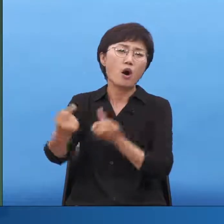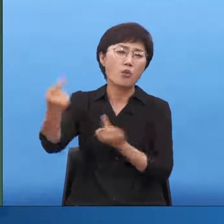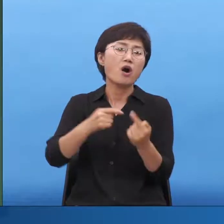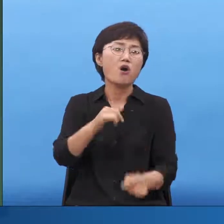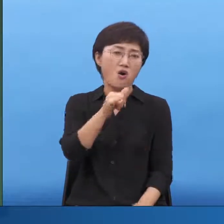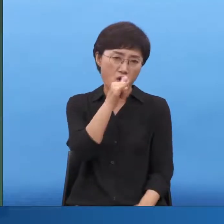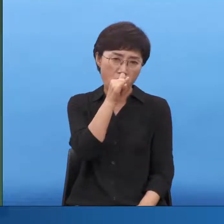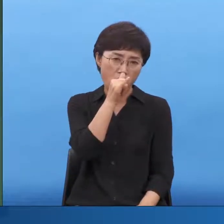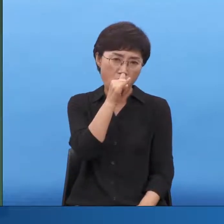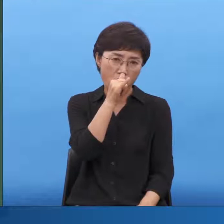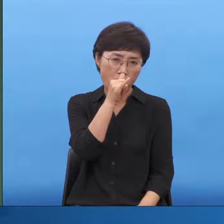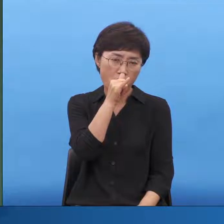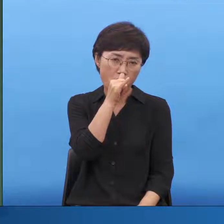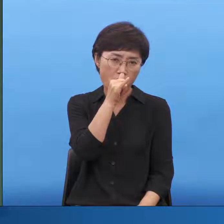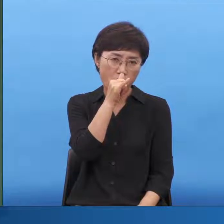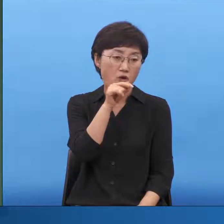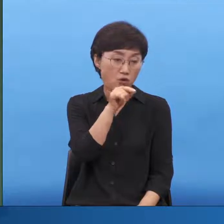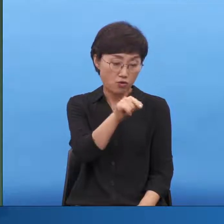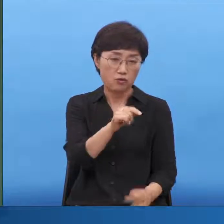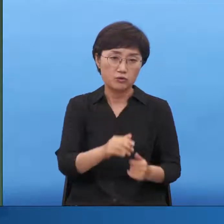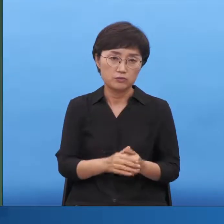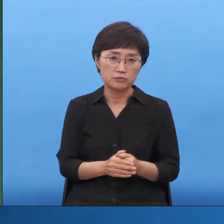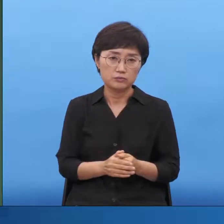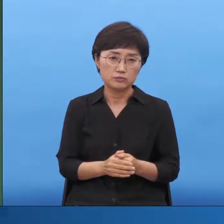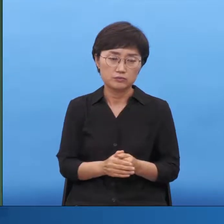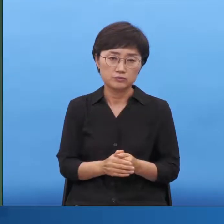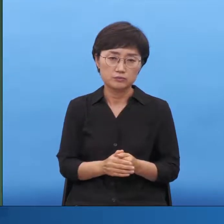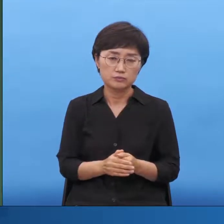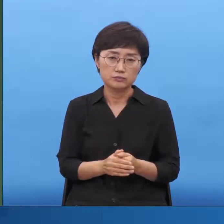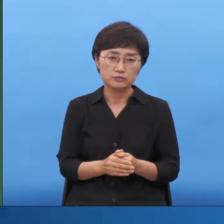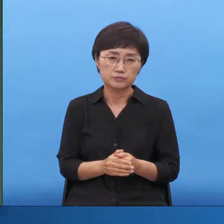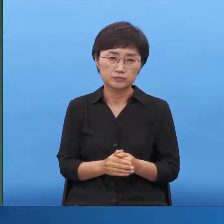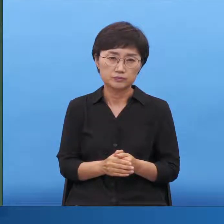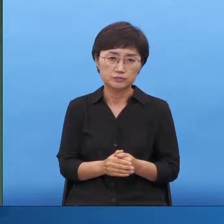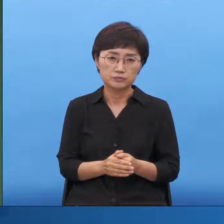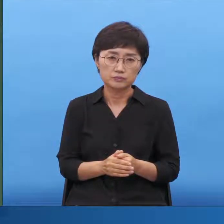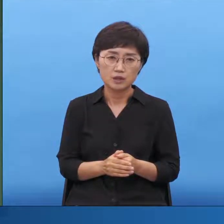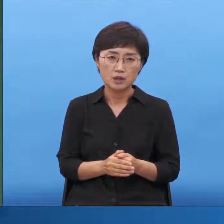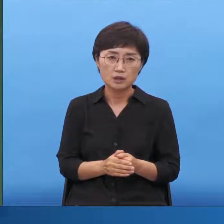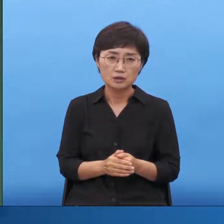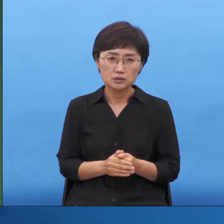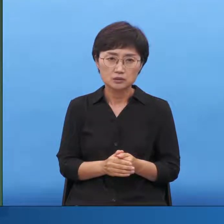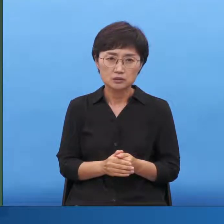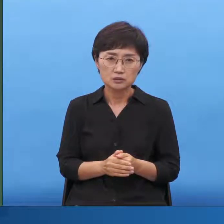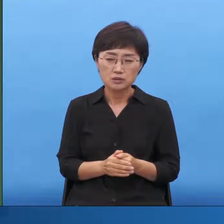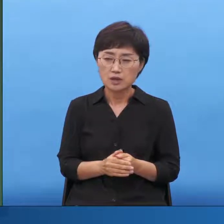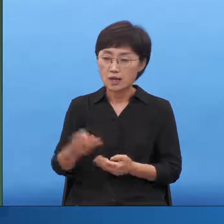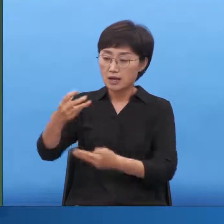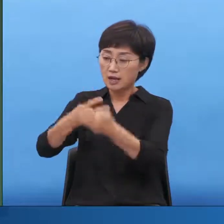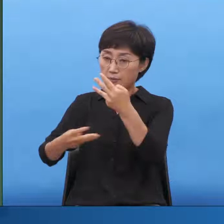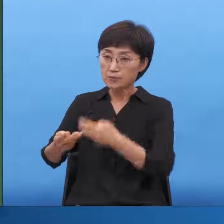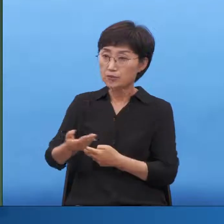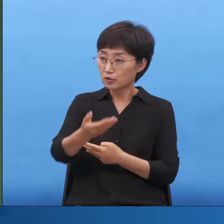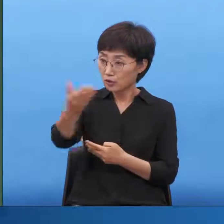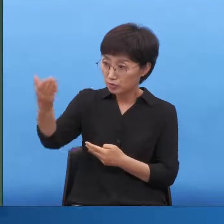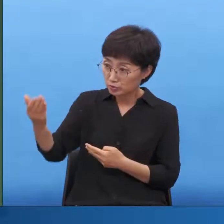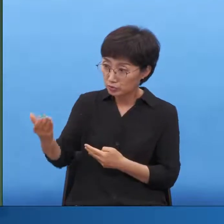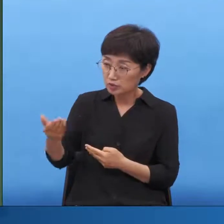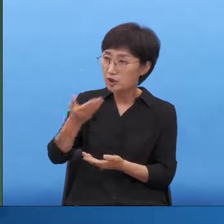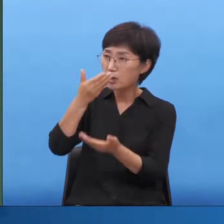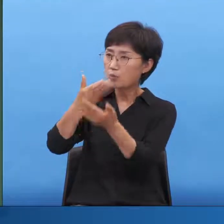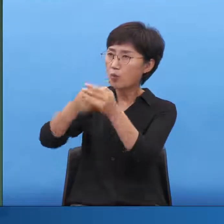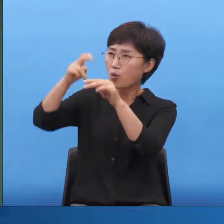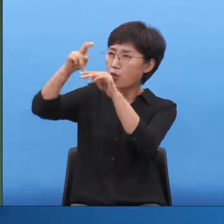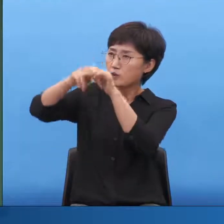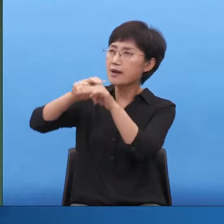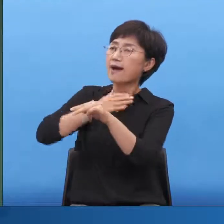我不知道今天有没有来,他们听懂信息的人,他们来做礼拜的。 성경에 이런 부분을 어떻게 여기서 말해줍니까? 못해주지요. 그 렘넌트들이 이걸 알면 여러분은 굉장한 기도의